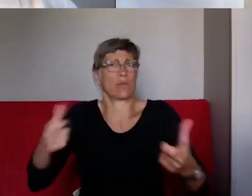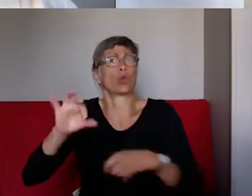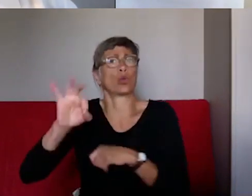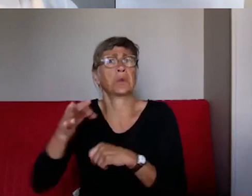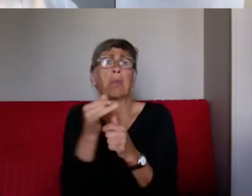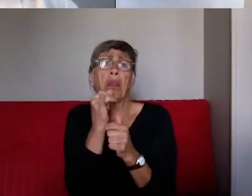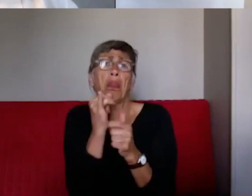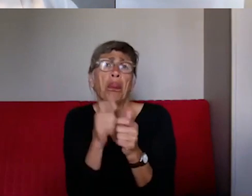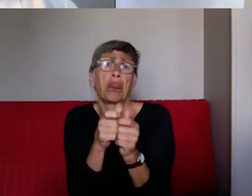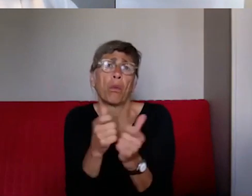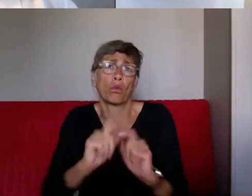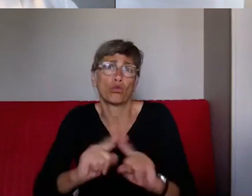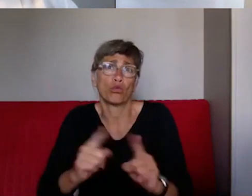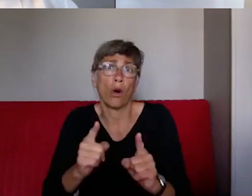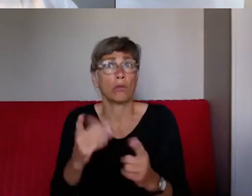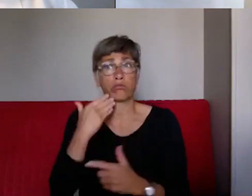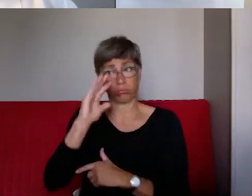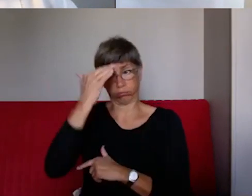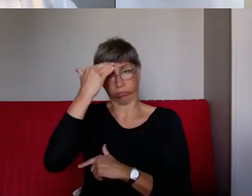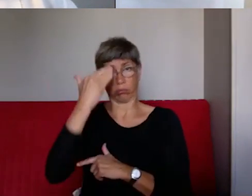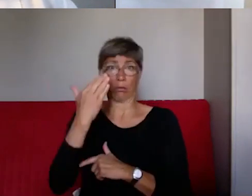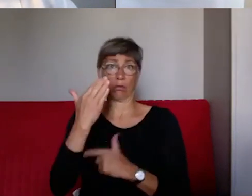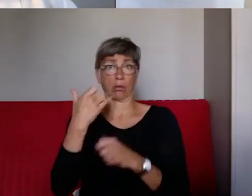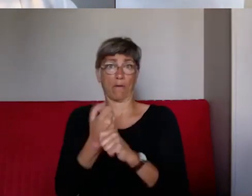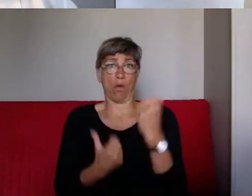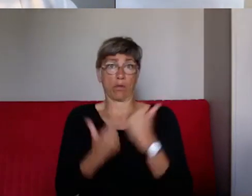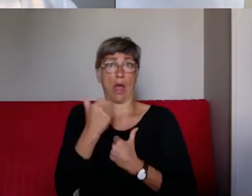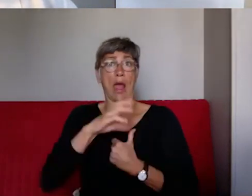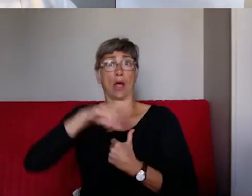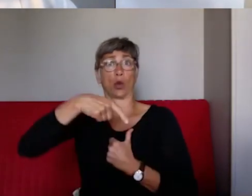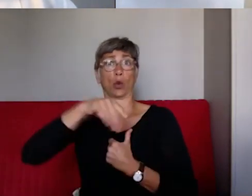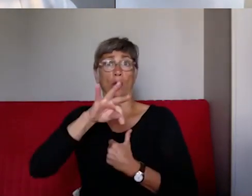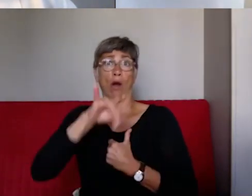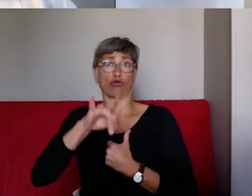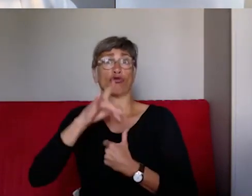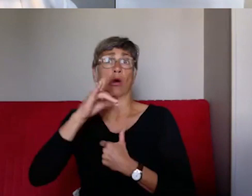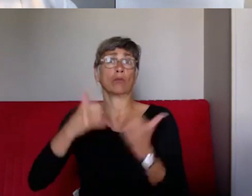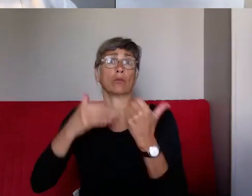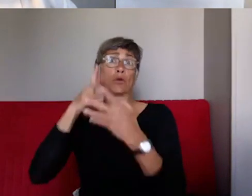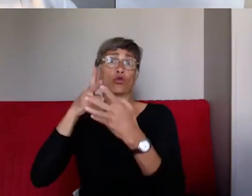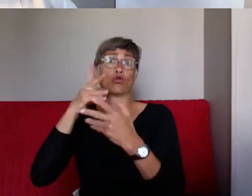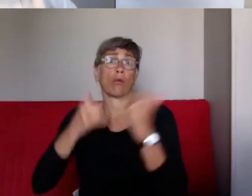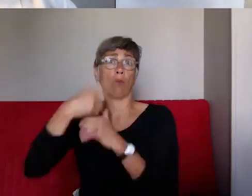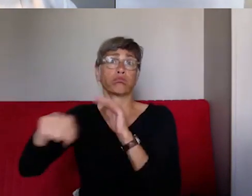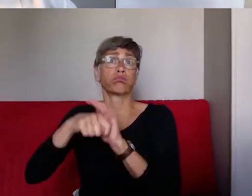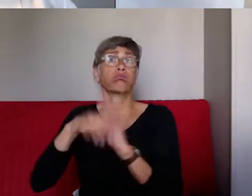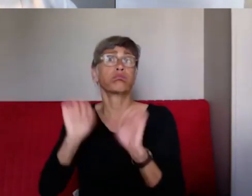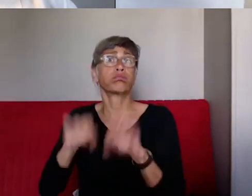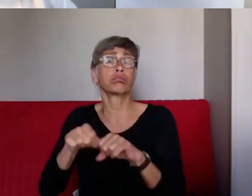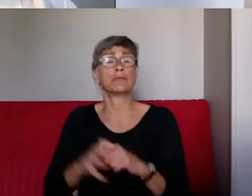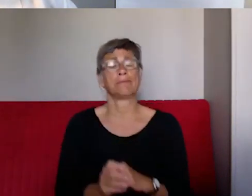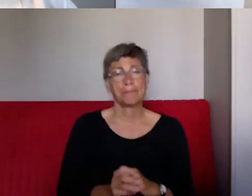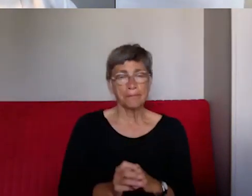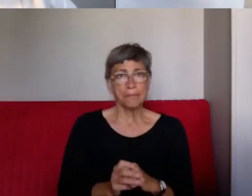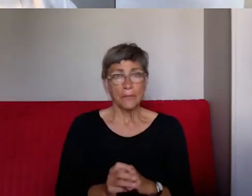une RQTH, la mission handicap peut prendre en charge. D'accord. Alors, est-ce que, justement,